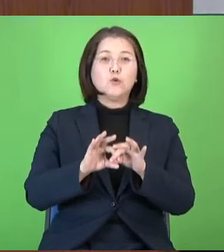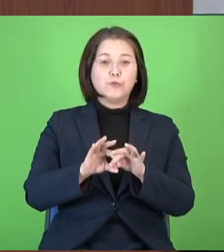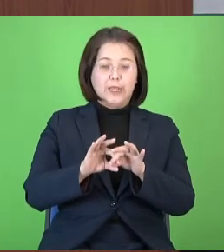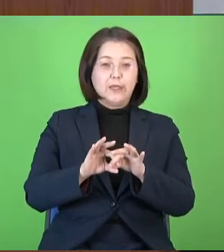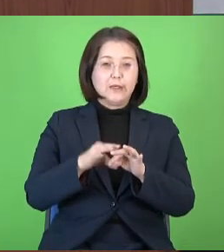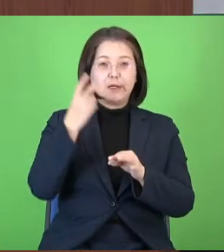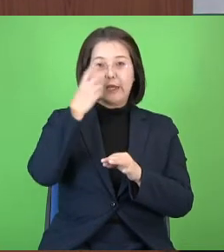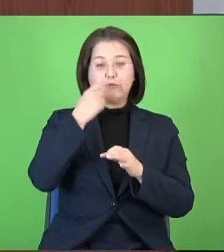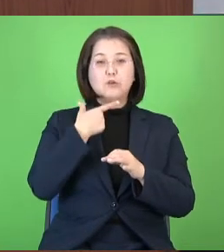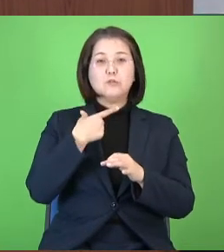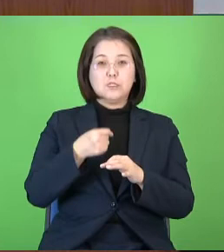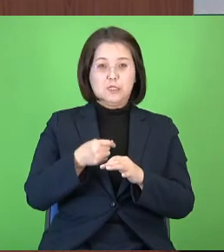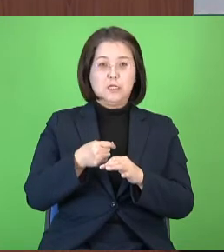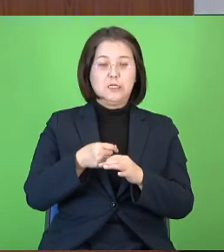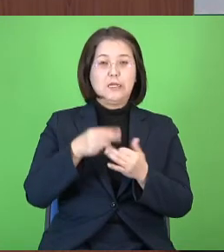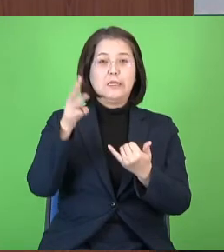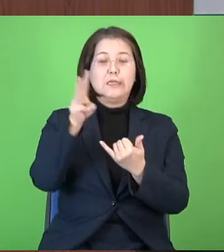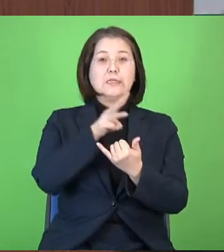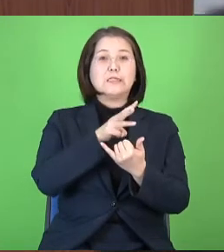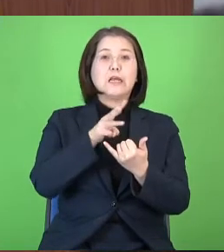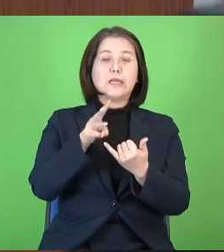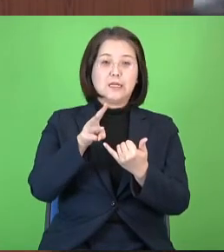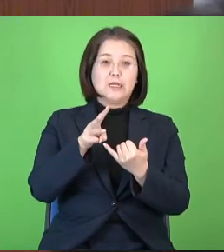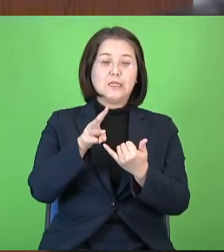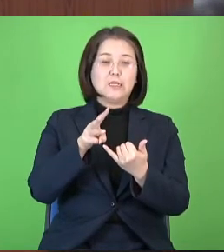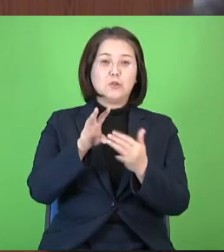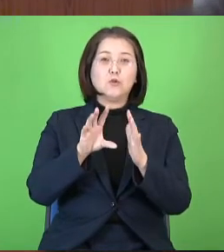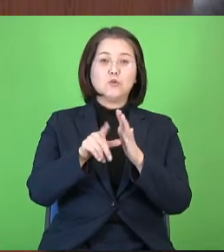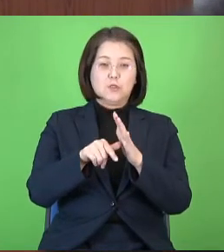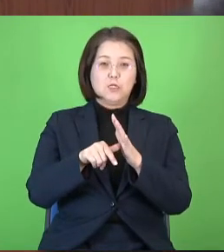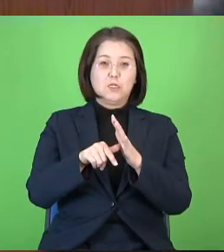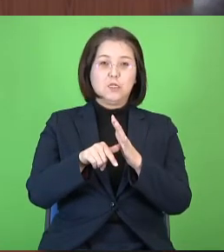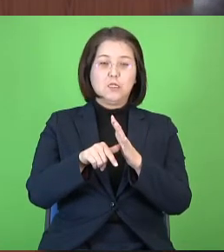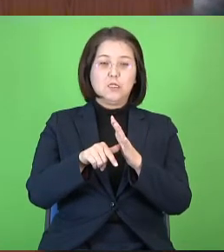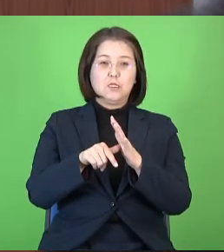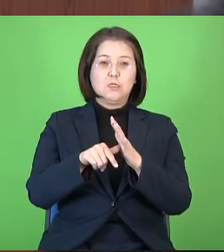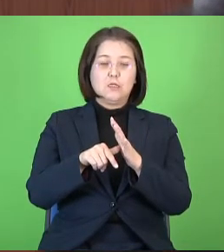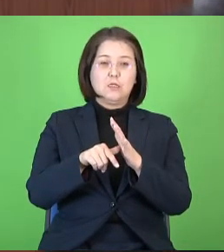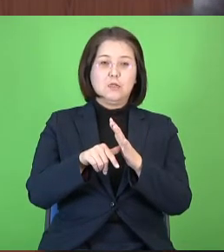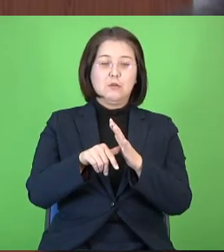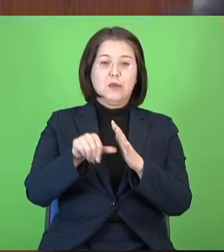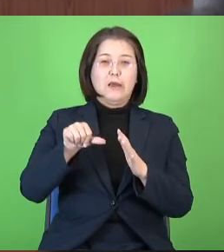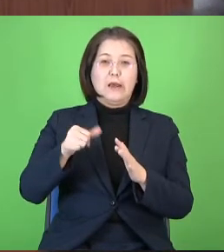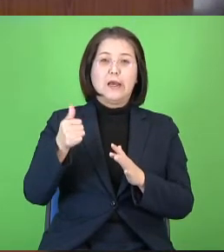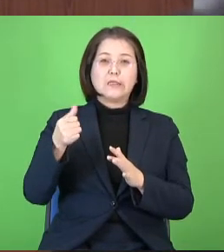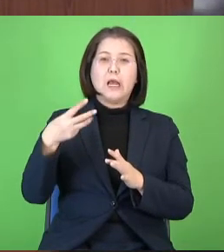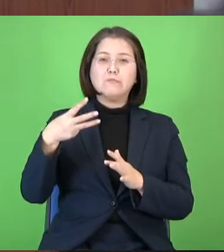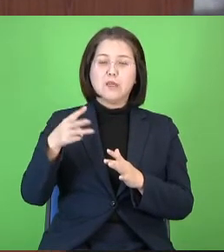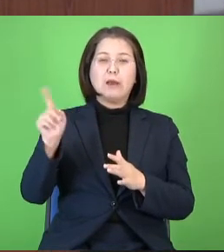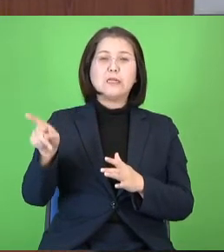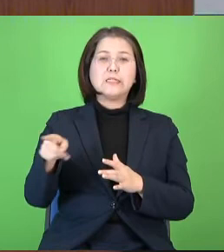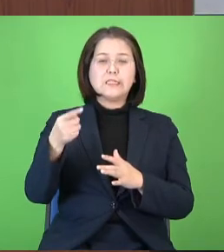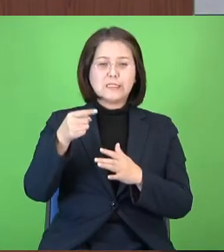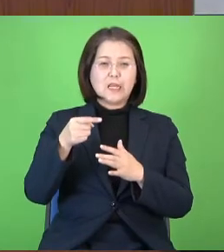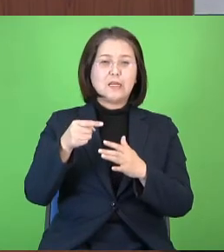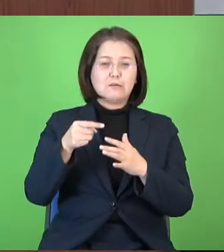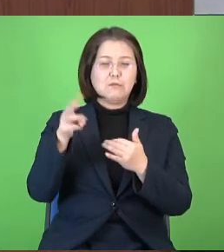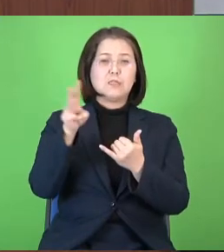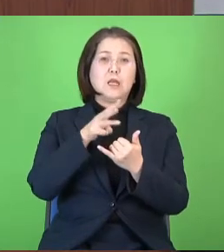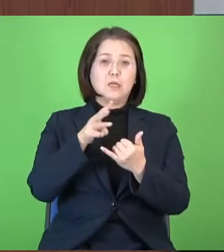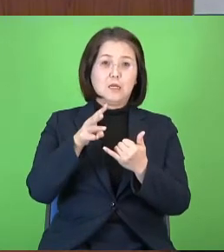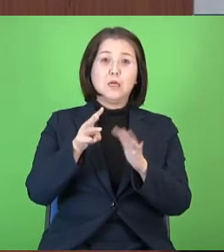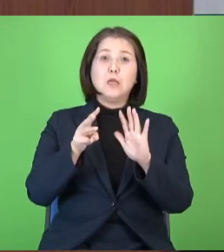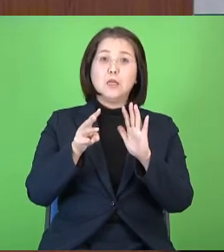例えばた要素ですねあの市民の公表に関して私たちの本当にも関わったんちょっと確認させて